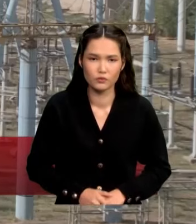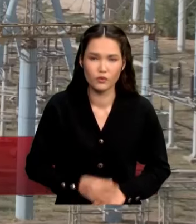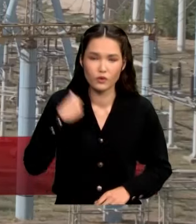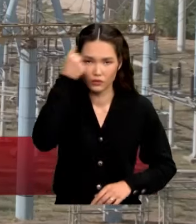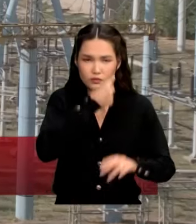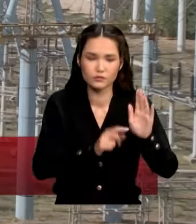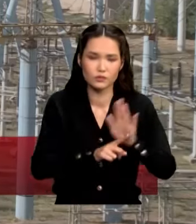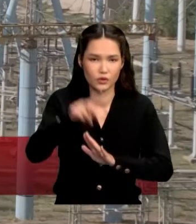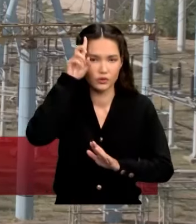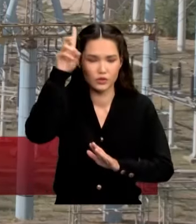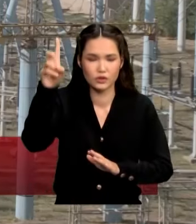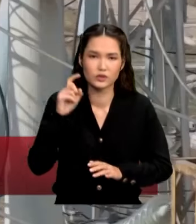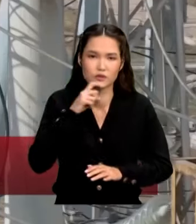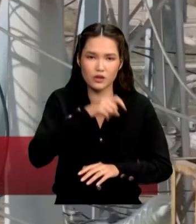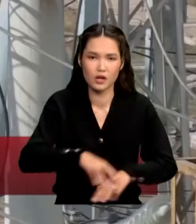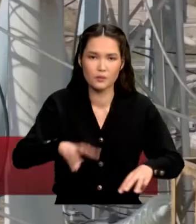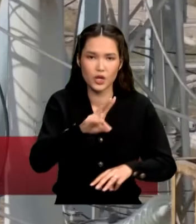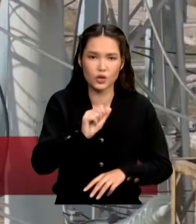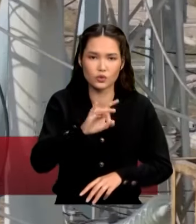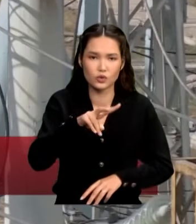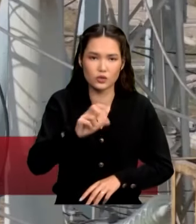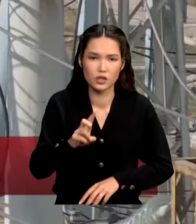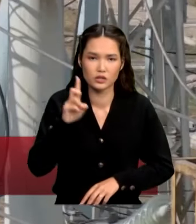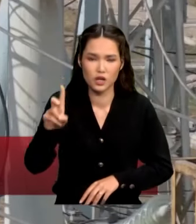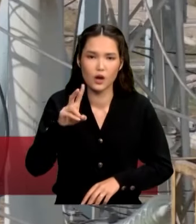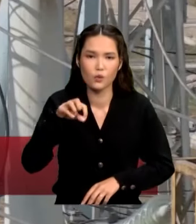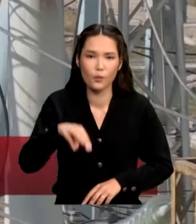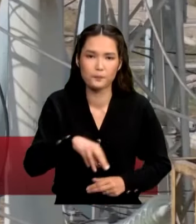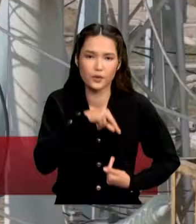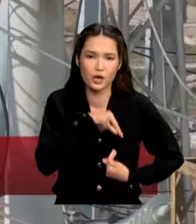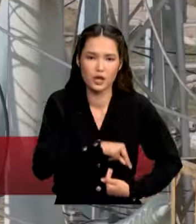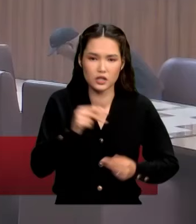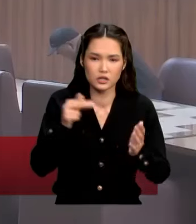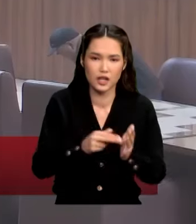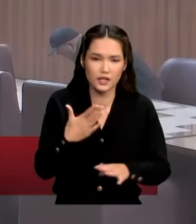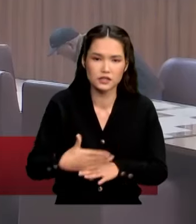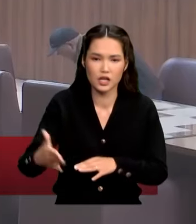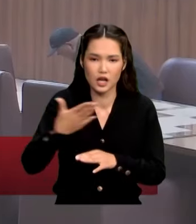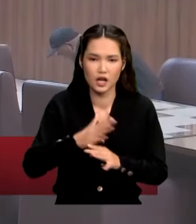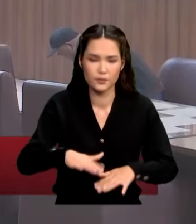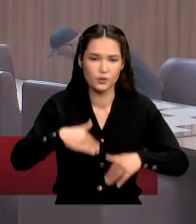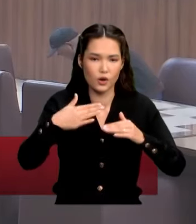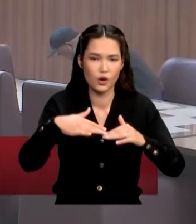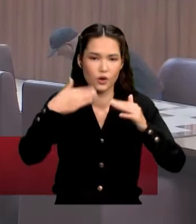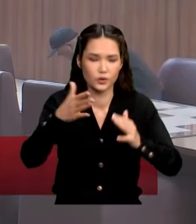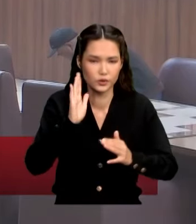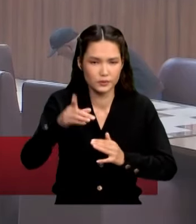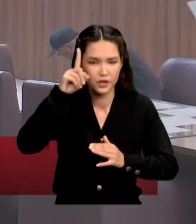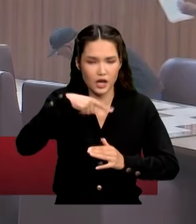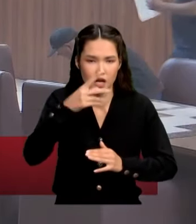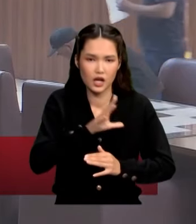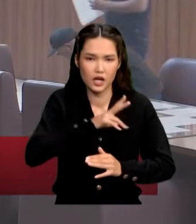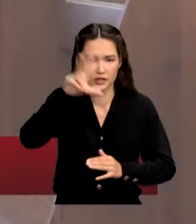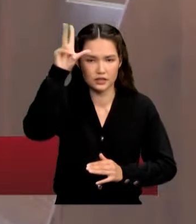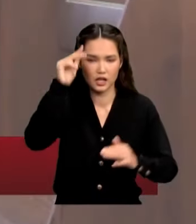Ал жыл басында Ұлттық экономика министрі Нұрлан Байбазаров коммуналдық қызмет құны кезең-кезеңмен көтерілетінін айтқан болатын. Биыл